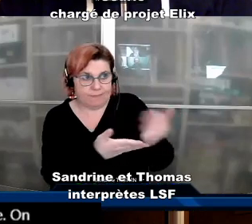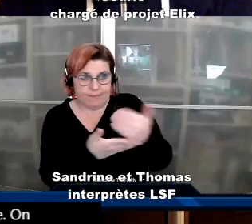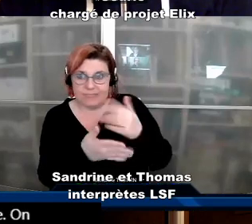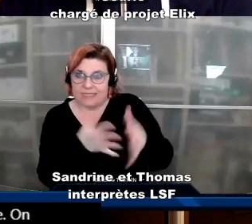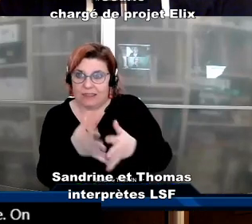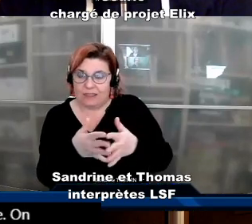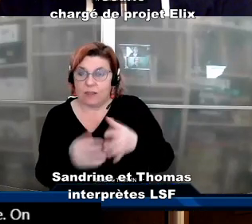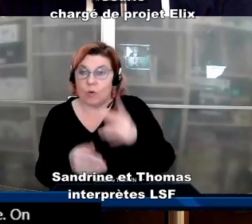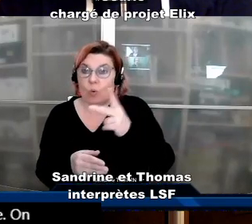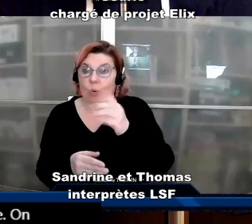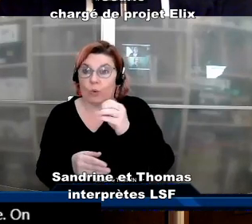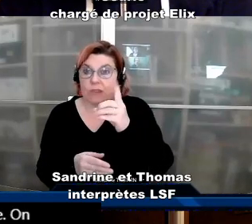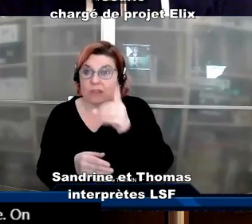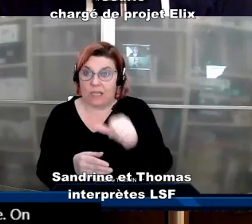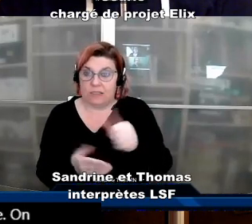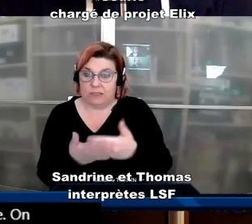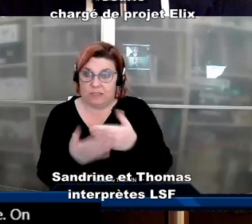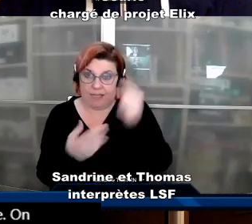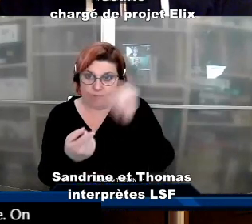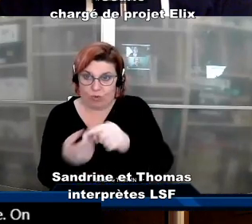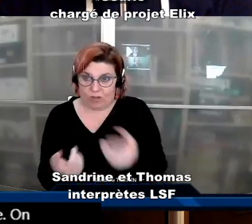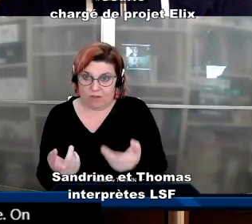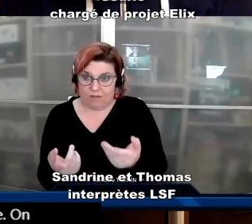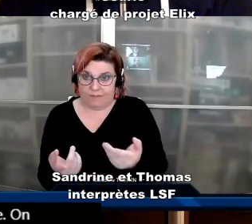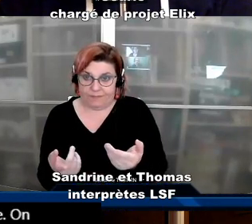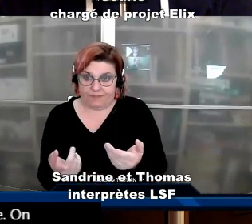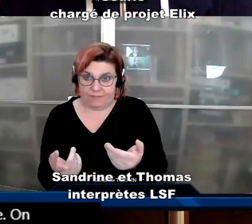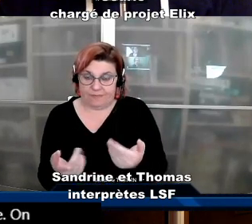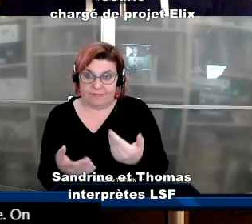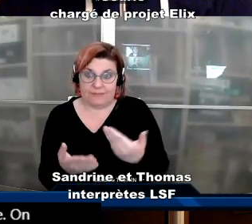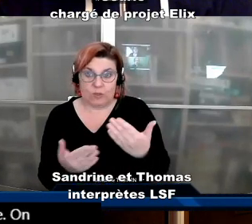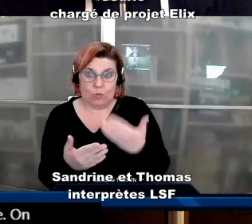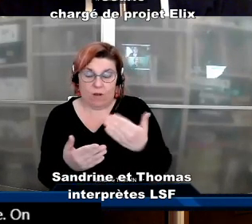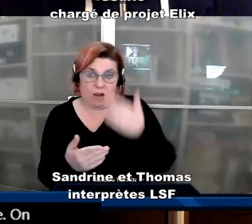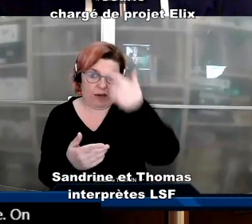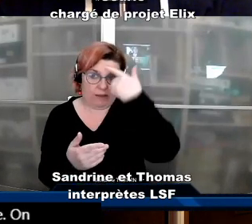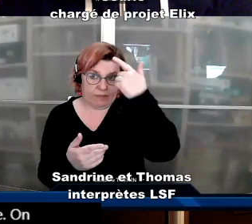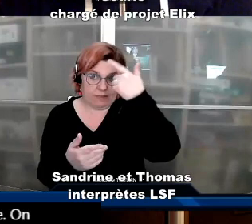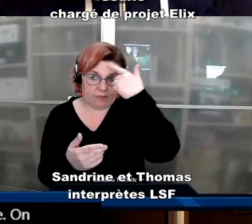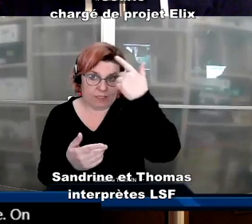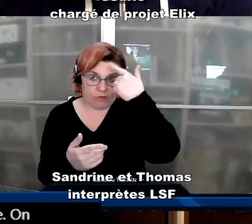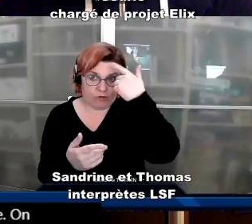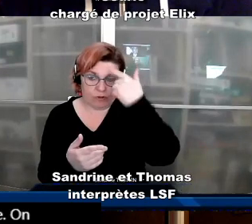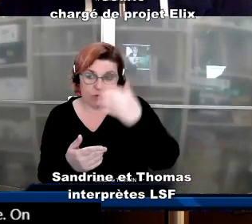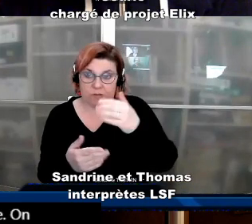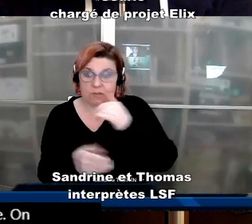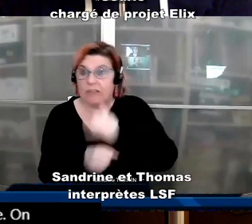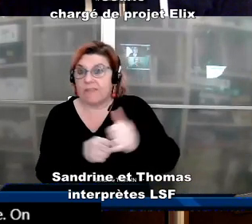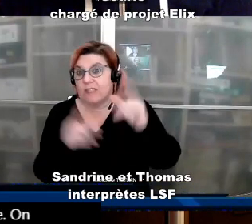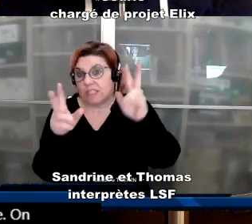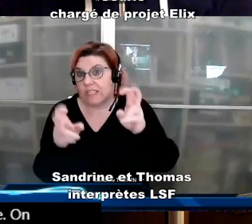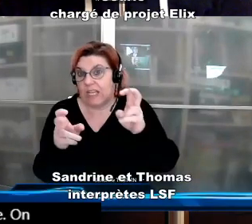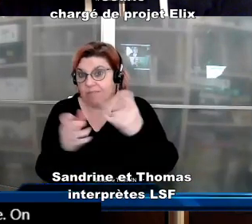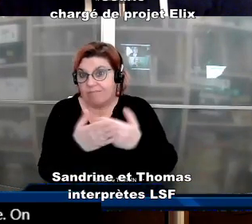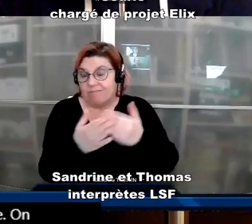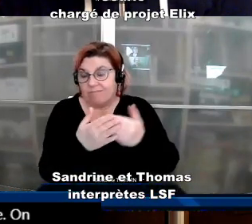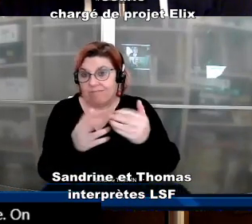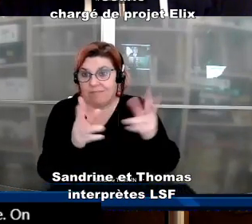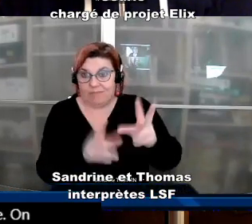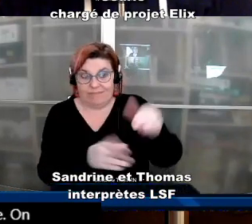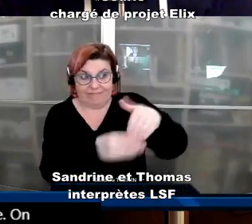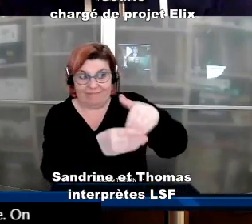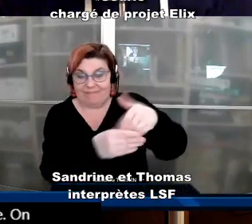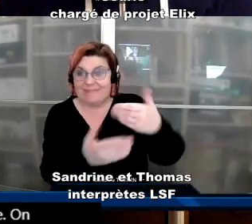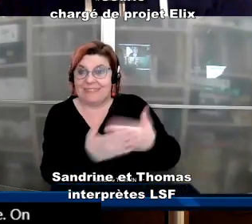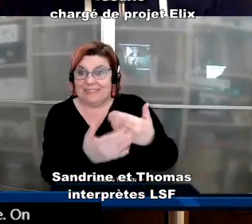Donc Coda va servir à ça, va servir à la fois à entraîner une intelligence artificielle, donc ça c'est la partie du projet de